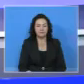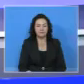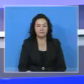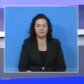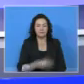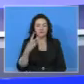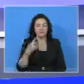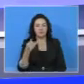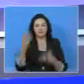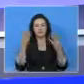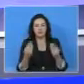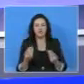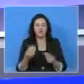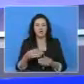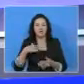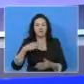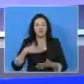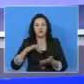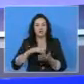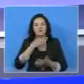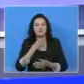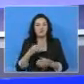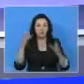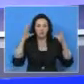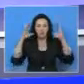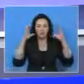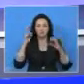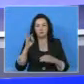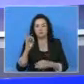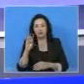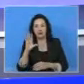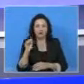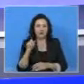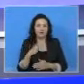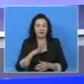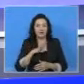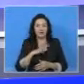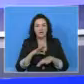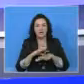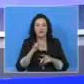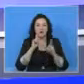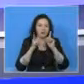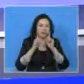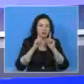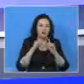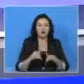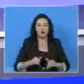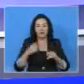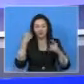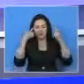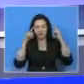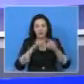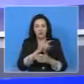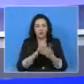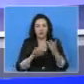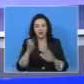во второй половине дня делегация из города Семей посетила университет имени кудайбергена Жубанова там был организован круглый стол посвященный творчеству